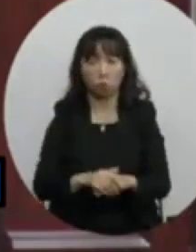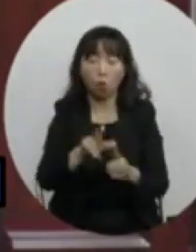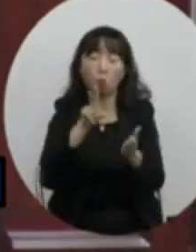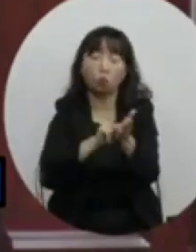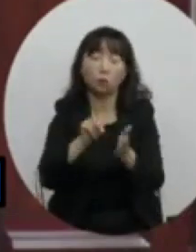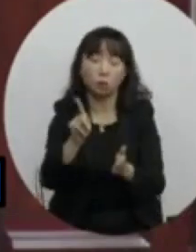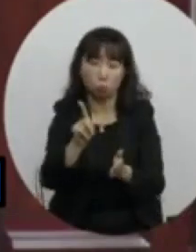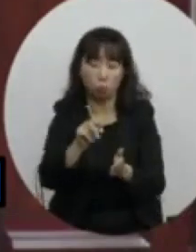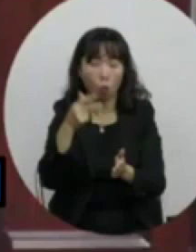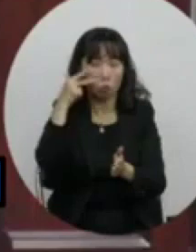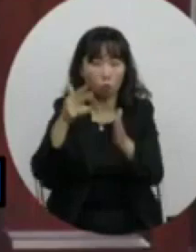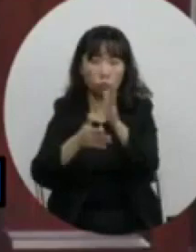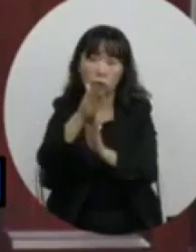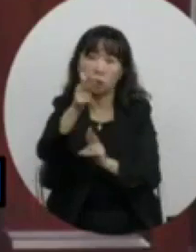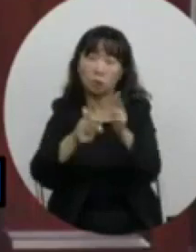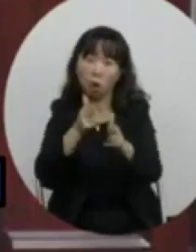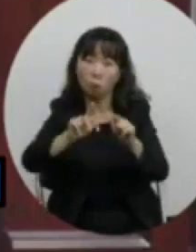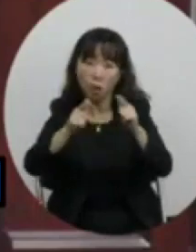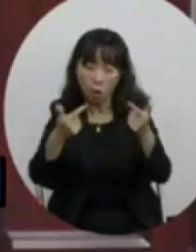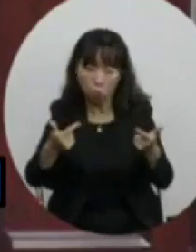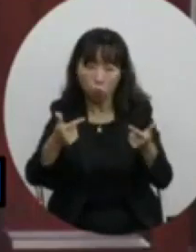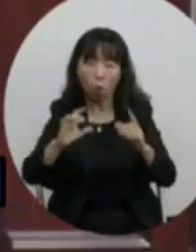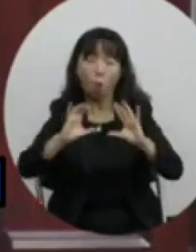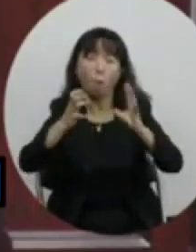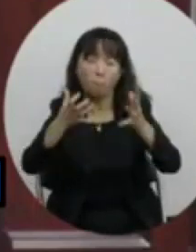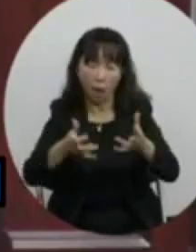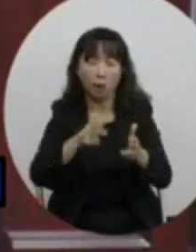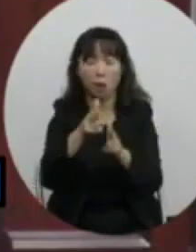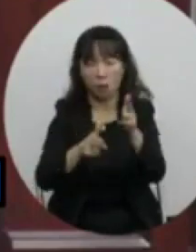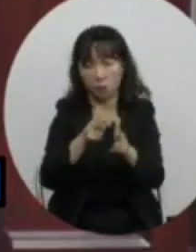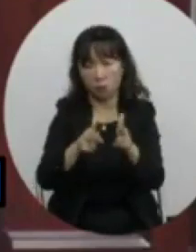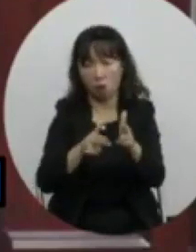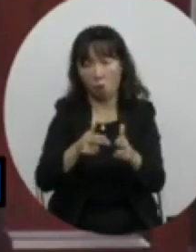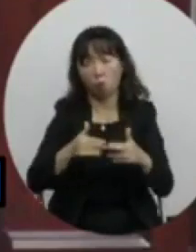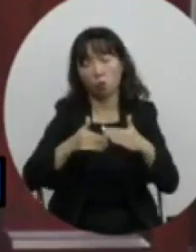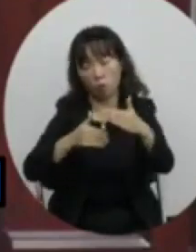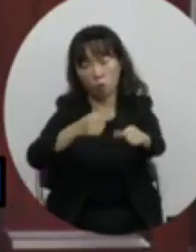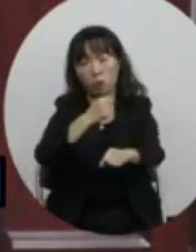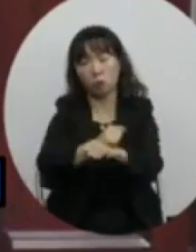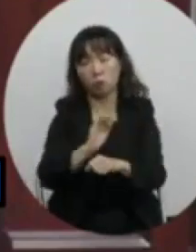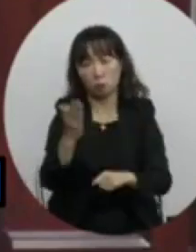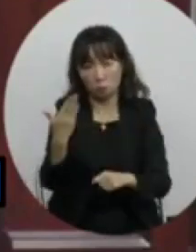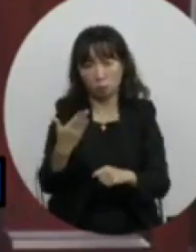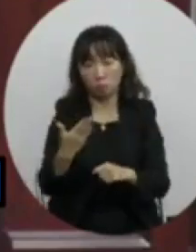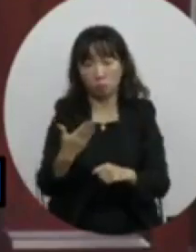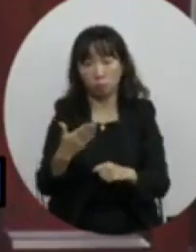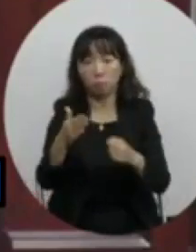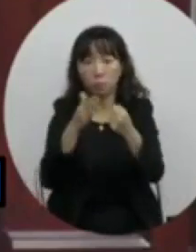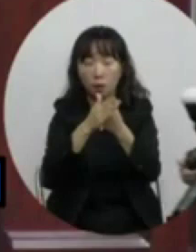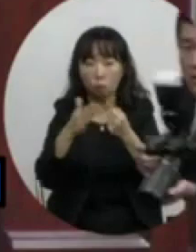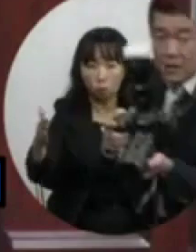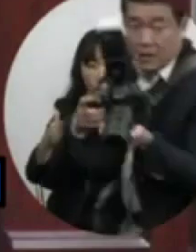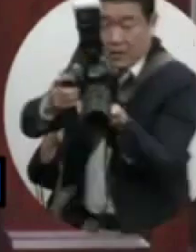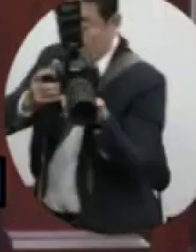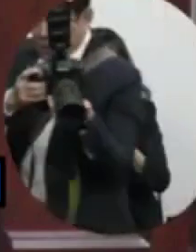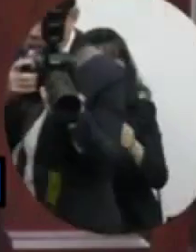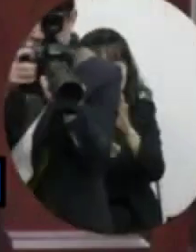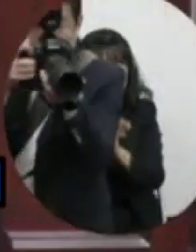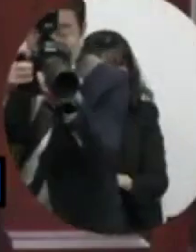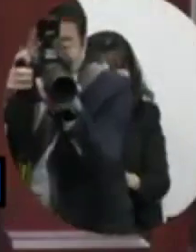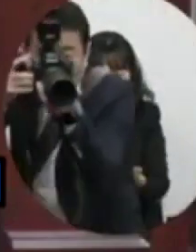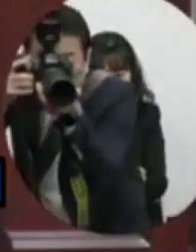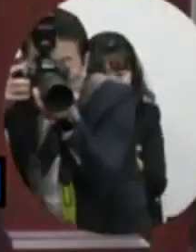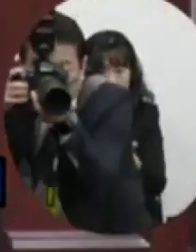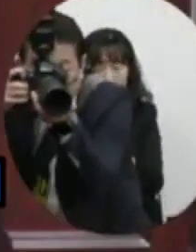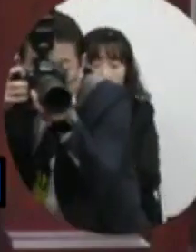이것이 여주시의 사업이 아니라 국가적 사업으로 추진해야 한다는 것입니다. 그러기 위해서는 시장, 의원,